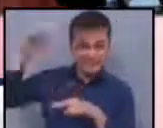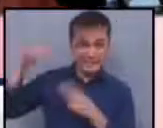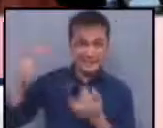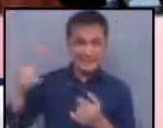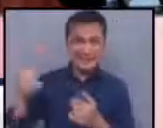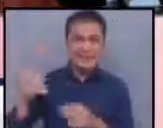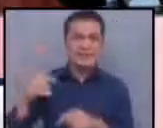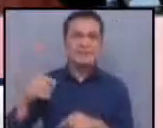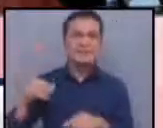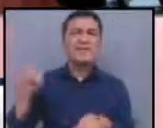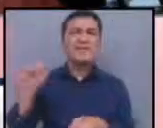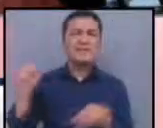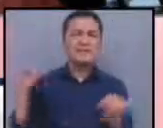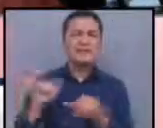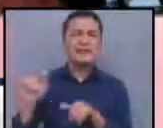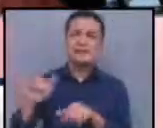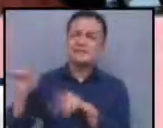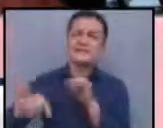pips lang kami.